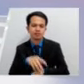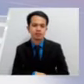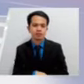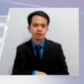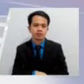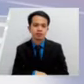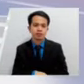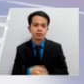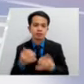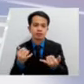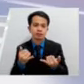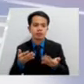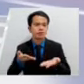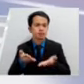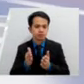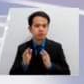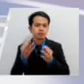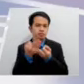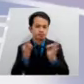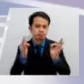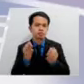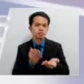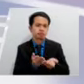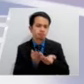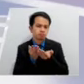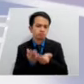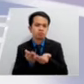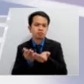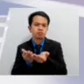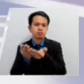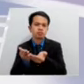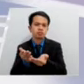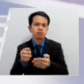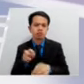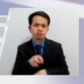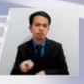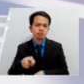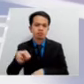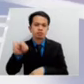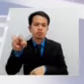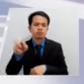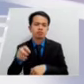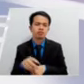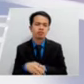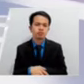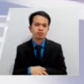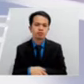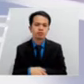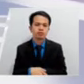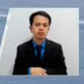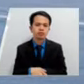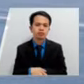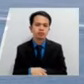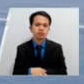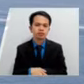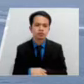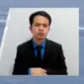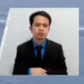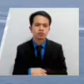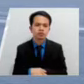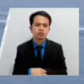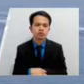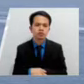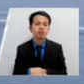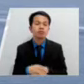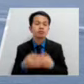to freely sail all freedom of navigation operations past the high seas, not the territorial waters. Sa bahagi naman